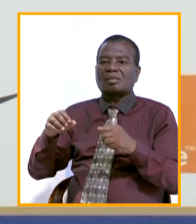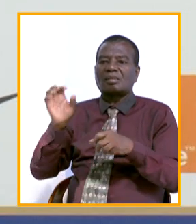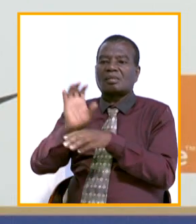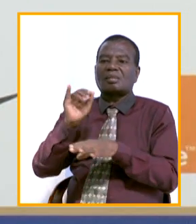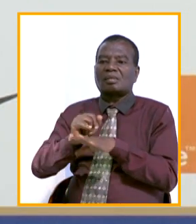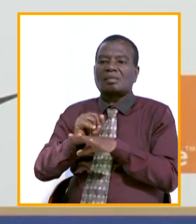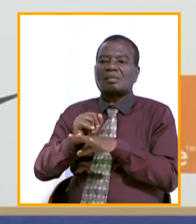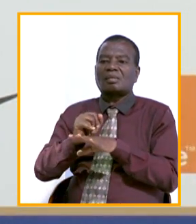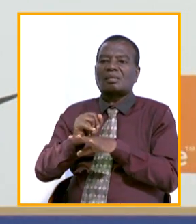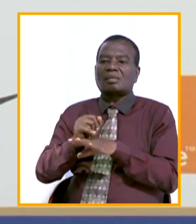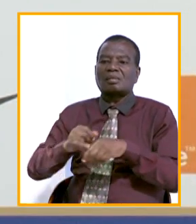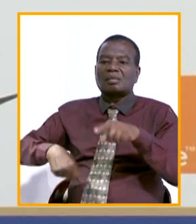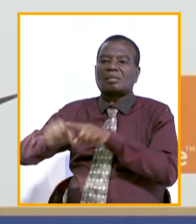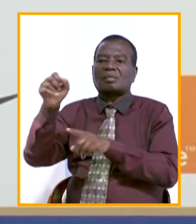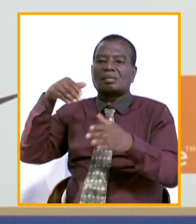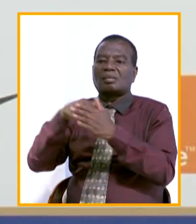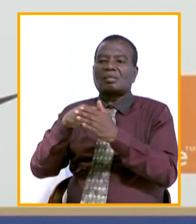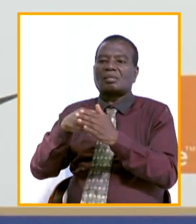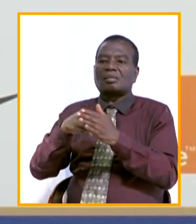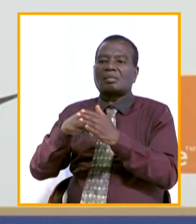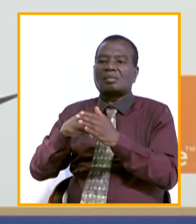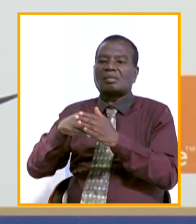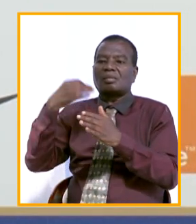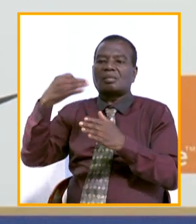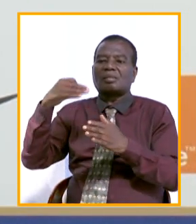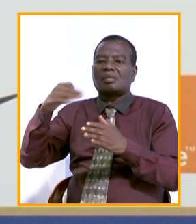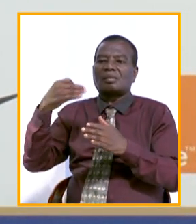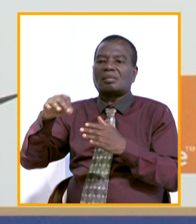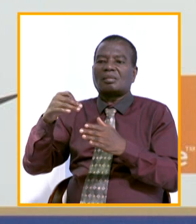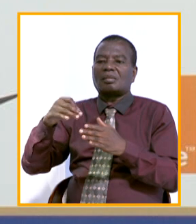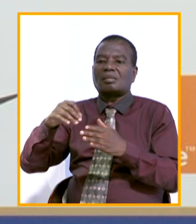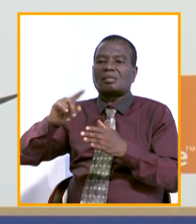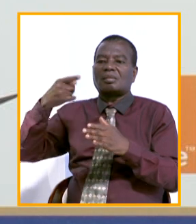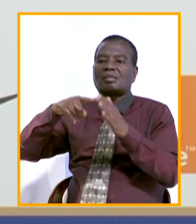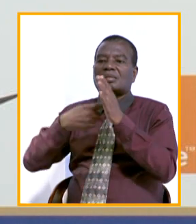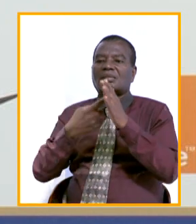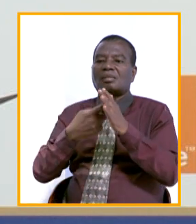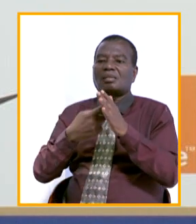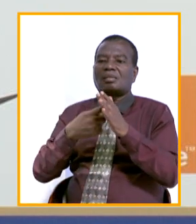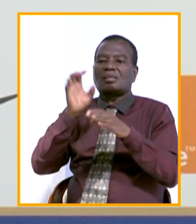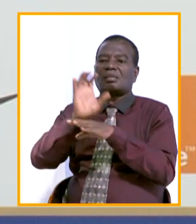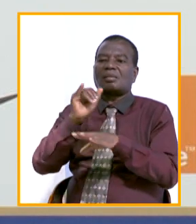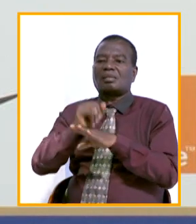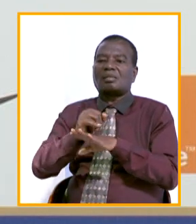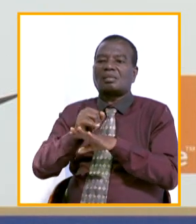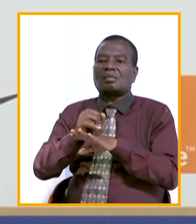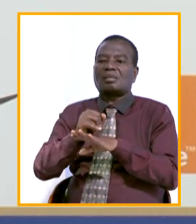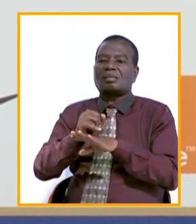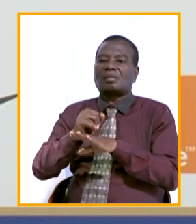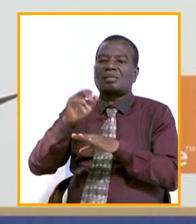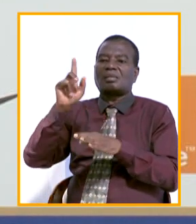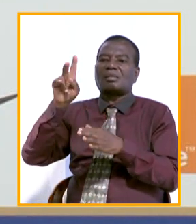d'Ivoire jouer contre l'équipe de France. La première fois que j'avais vu la Côte d'Ivoire, ça remonte à